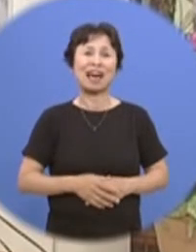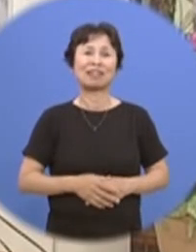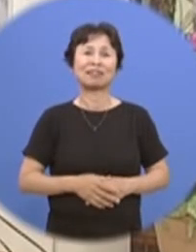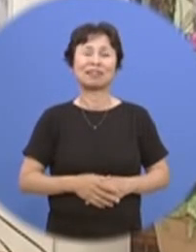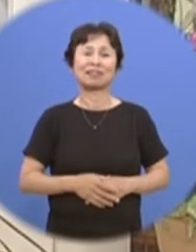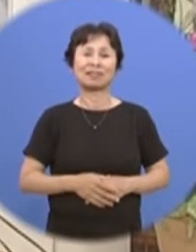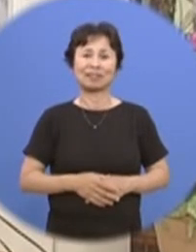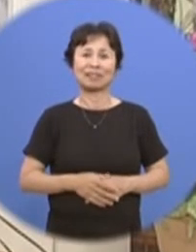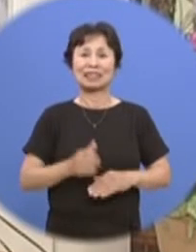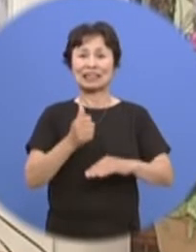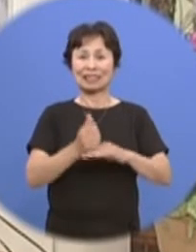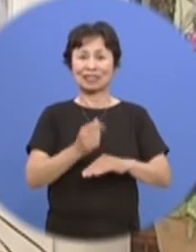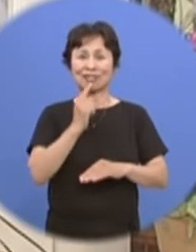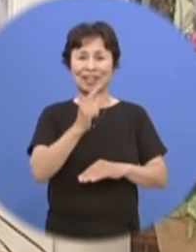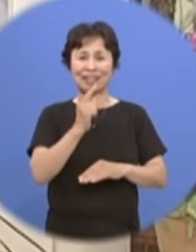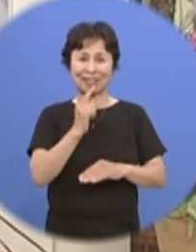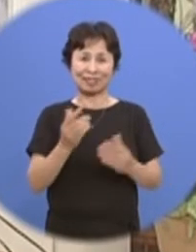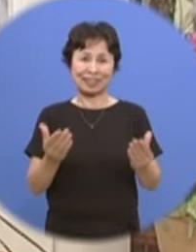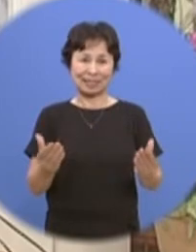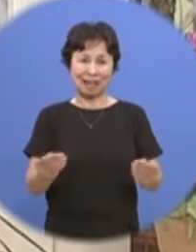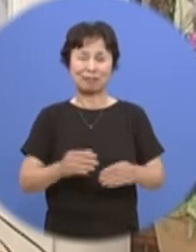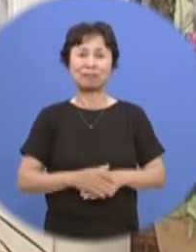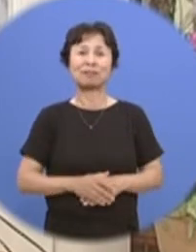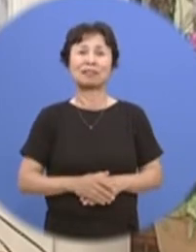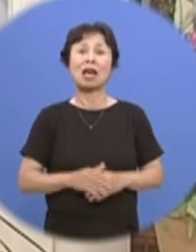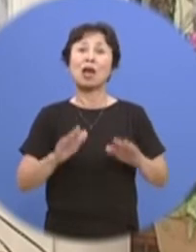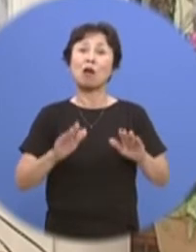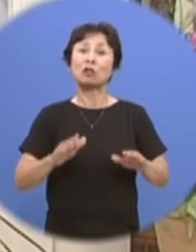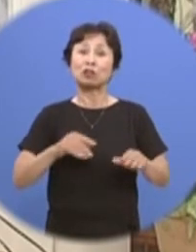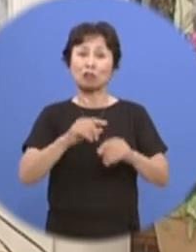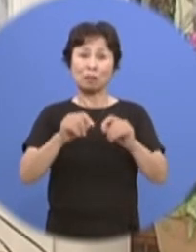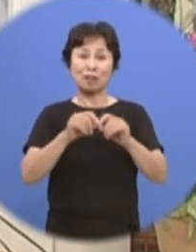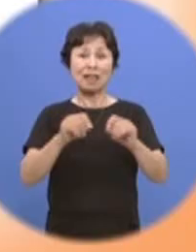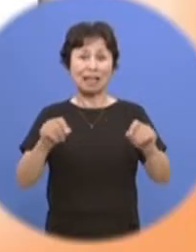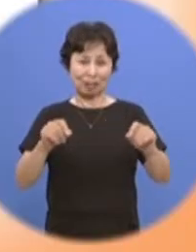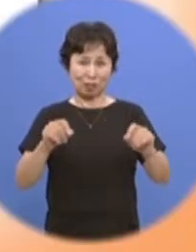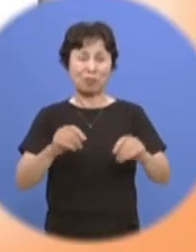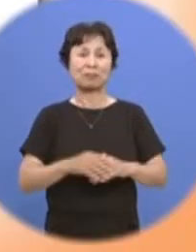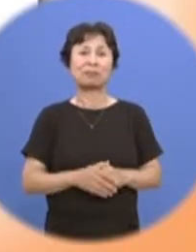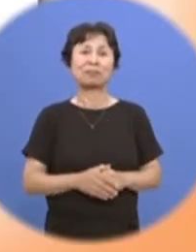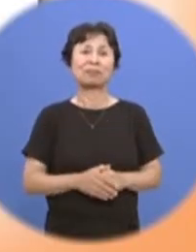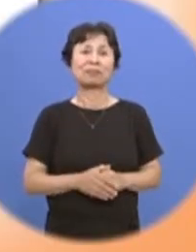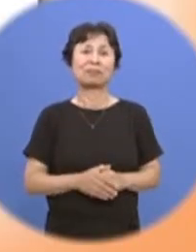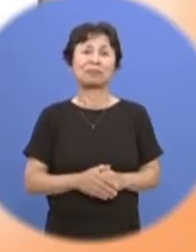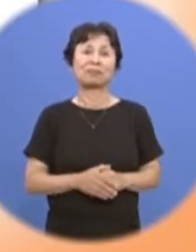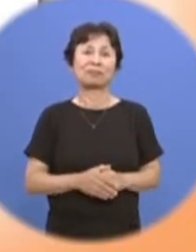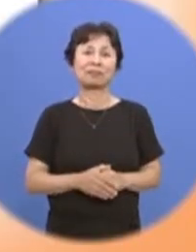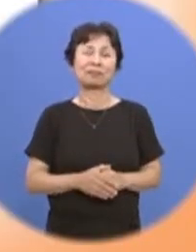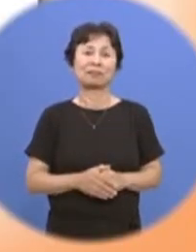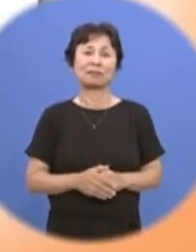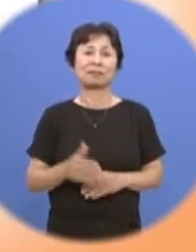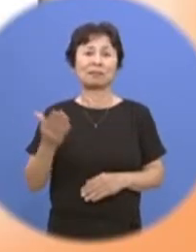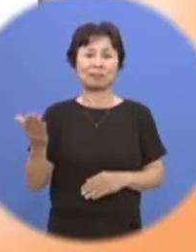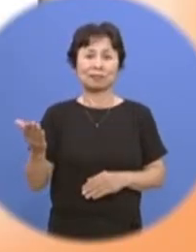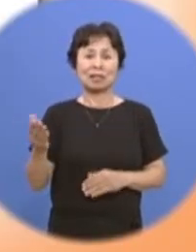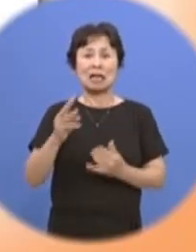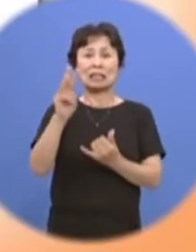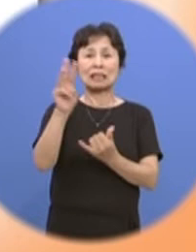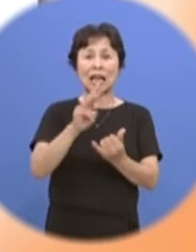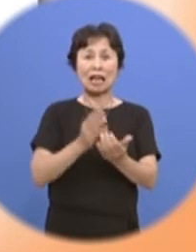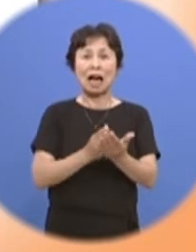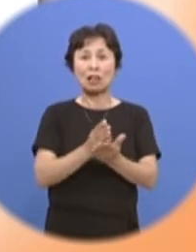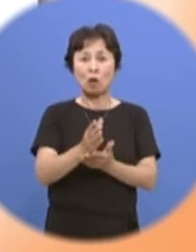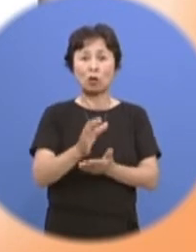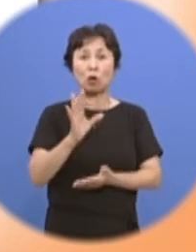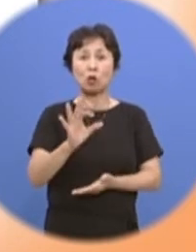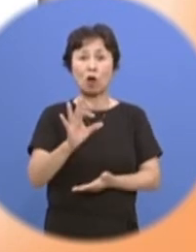以上、知事と語るをお送りしました。それでは今週のプレゼントです。今週は災害用トイレ